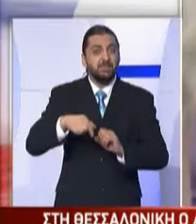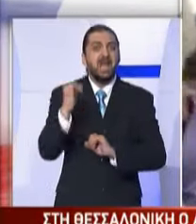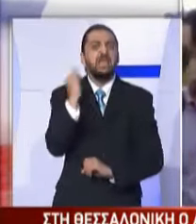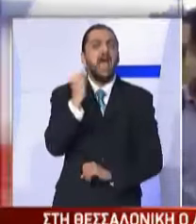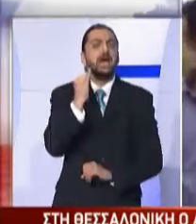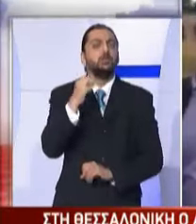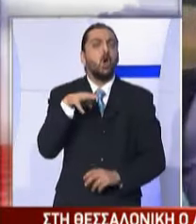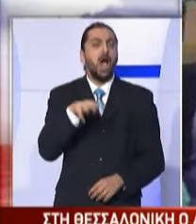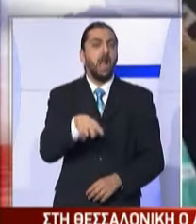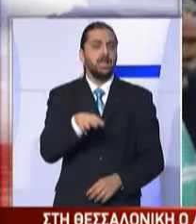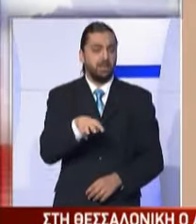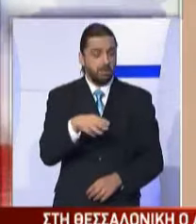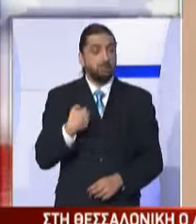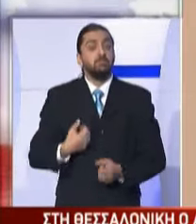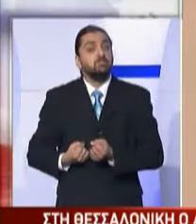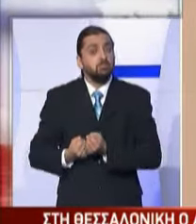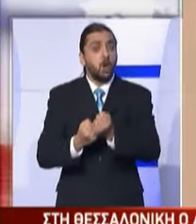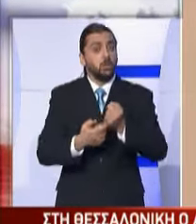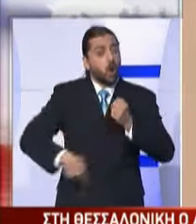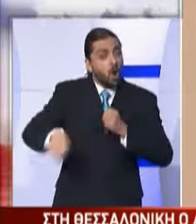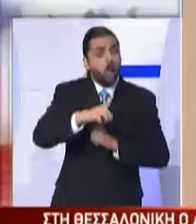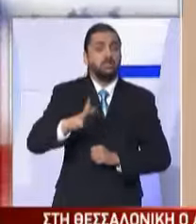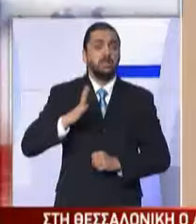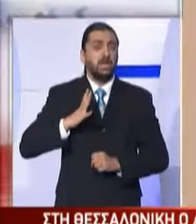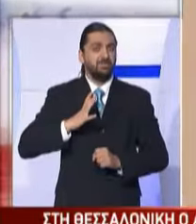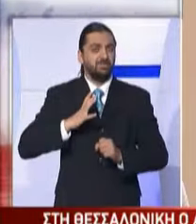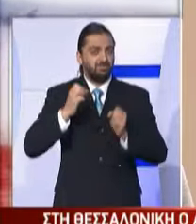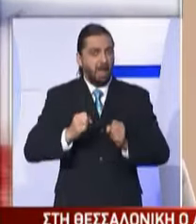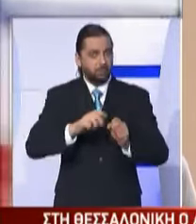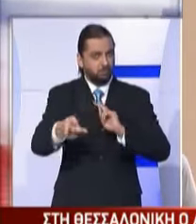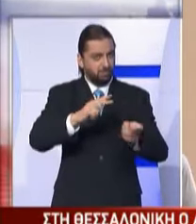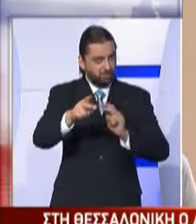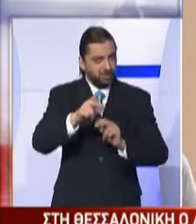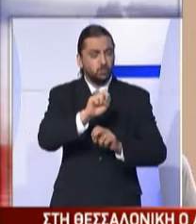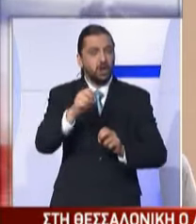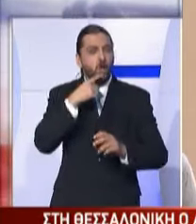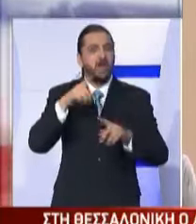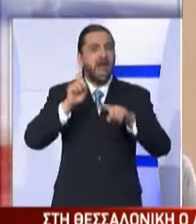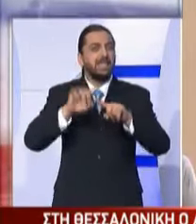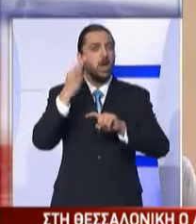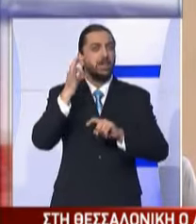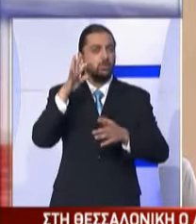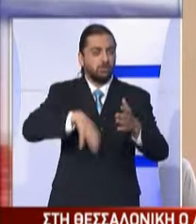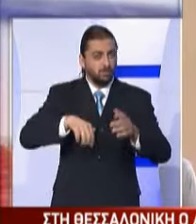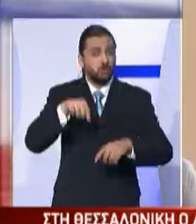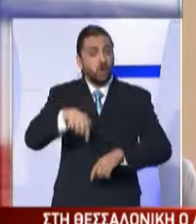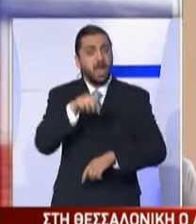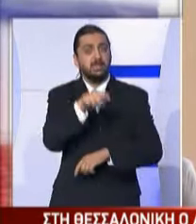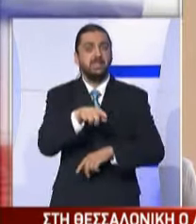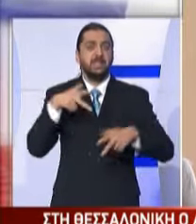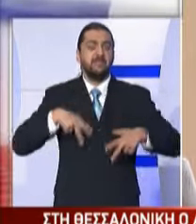Χαλκιδικής. Εξέφρασε την υποστήριξή του στους κατοίκους των Σκουριών, κατηγορώντας την κυβέρνηση ότι επέλεξε να κάνει επίδειξη πυγμής.